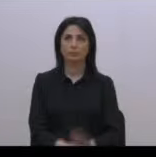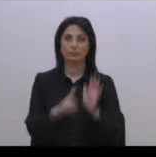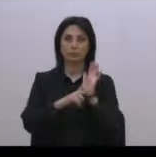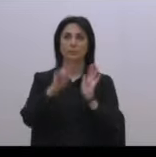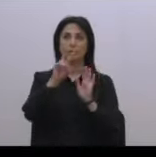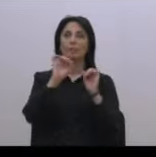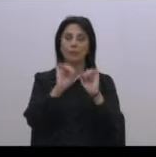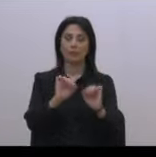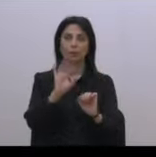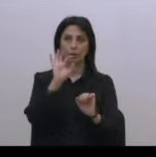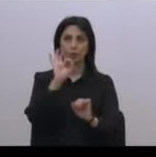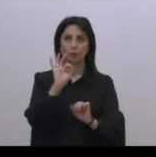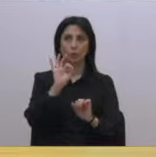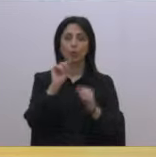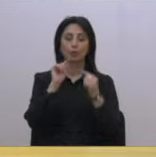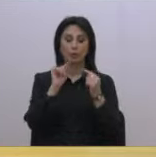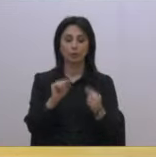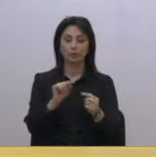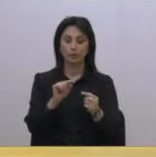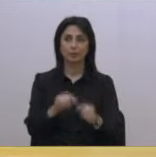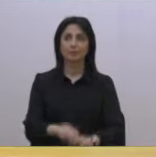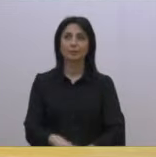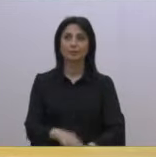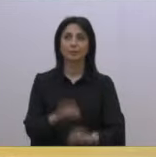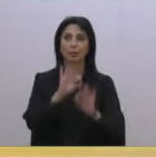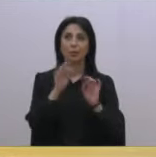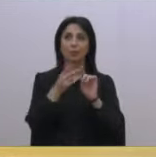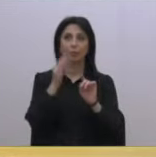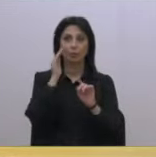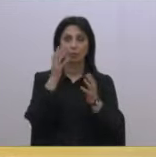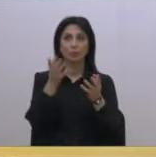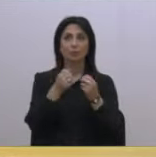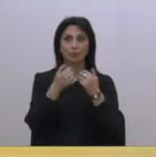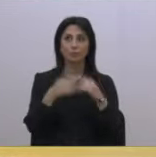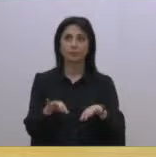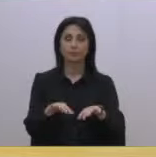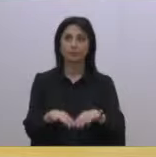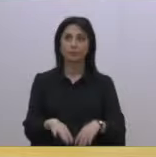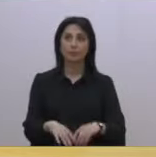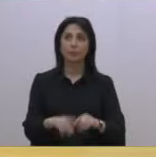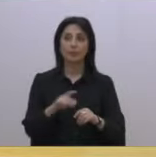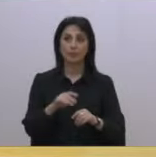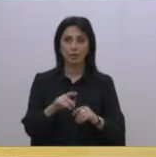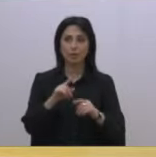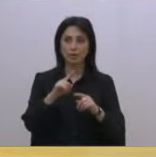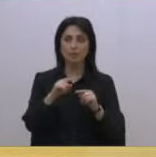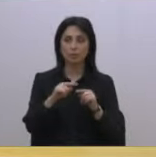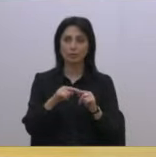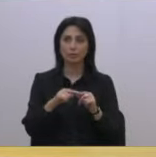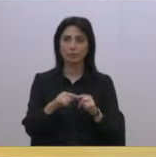სამოცდა თორმეტი მომხრე, ნული წინააღმდეგი, პროექტი მეორე მოსმენით მიღებული.